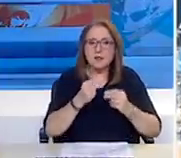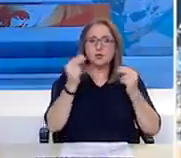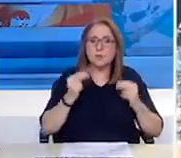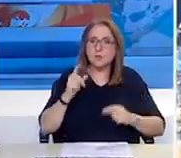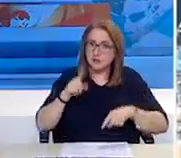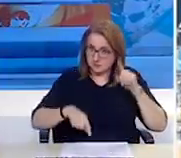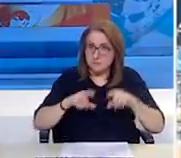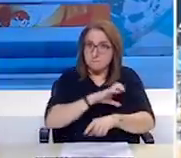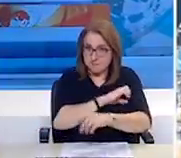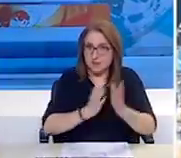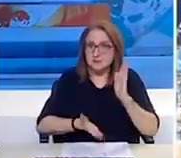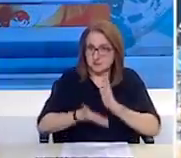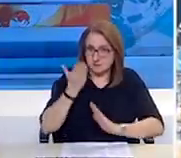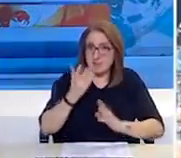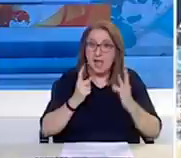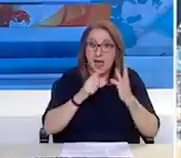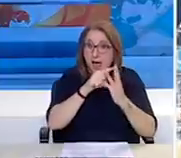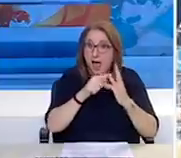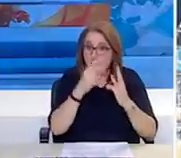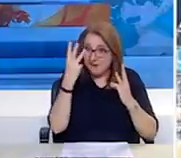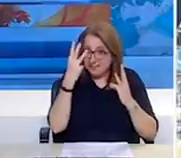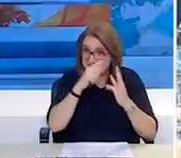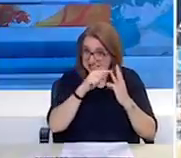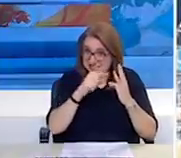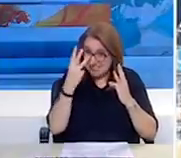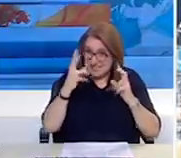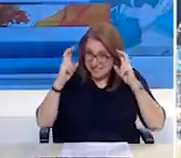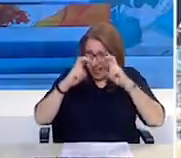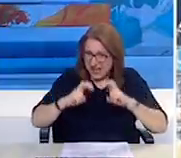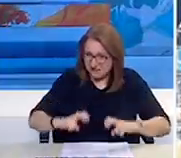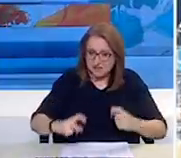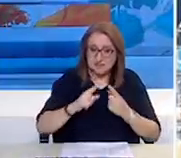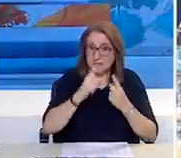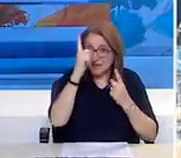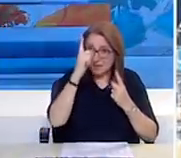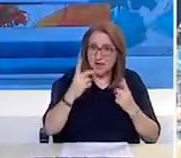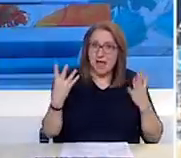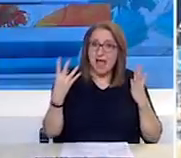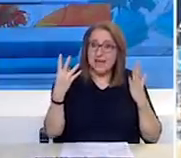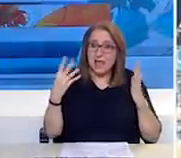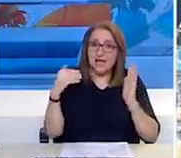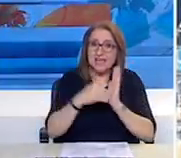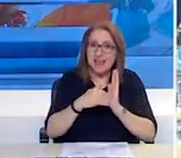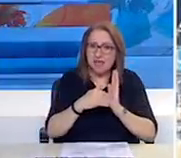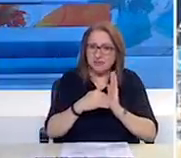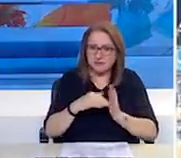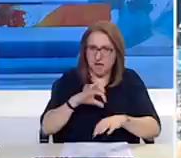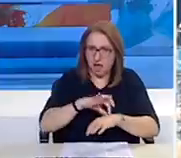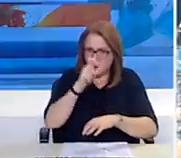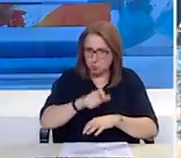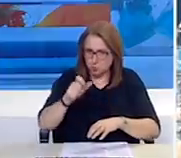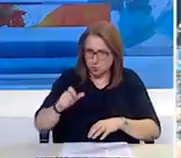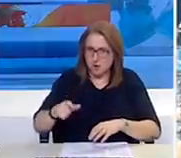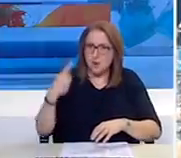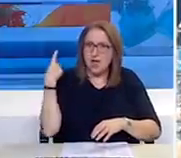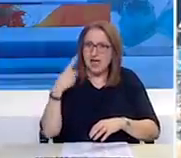Μάλιστα, μία από τις τρεις μελέτες, η οποία εξέτασε 9.000 ασθενείς από 169 νοσοκομεία σε 11 χώρες,